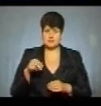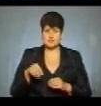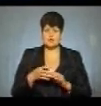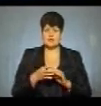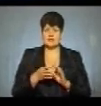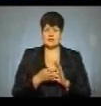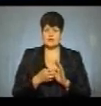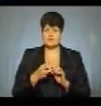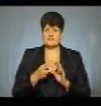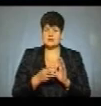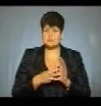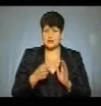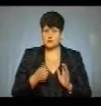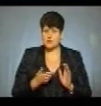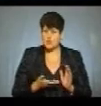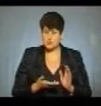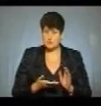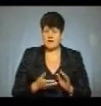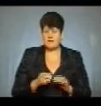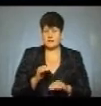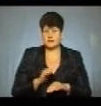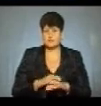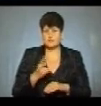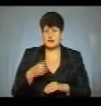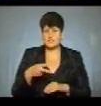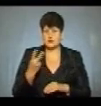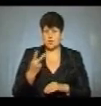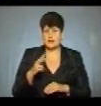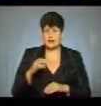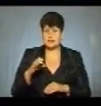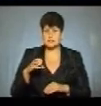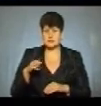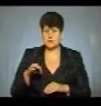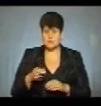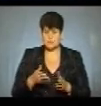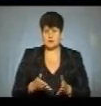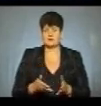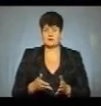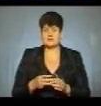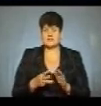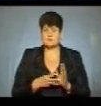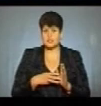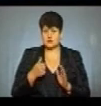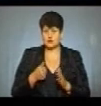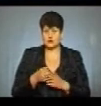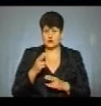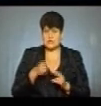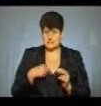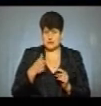1918 року. От, то формально з 22 листопада 18-го року і до кінця